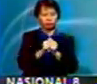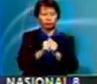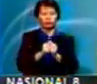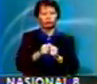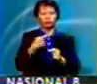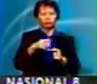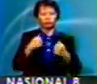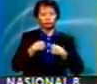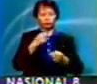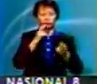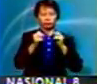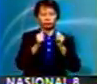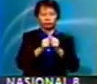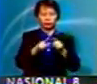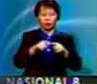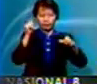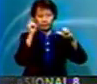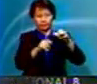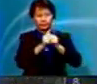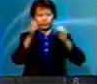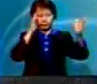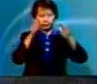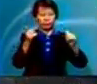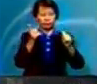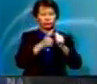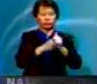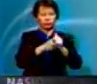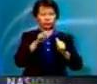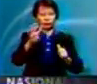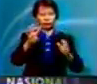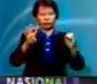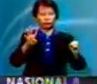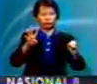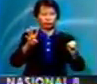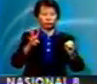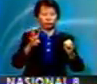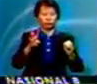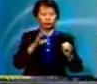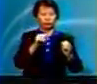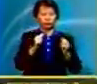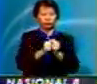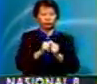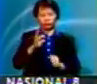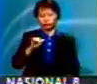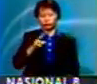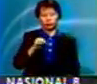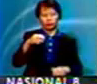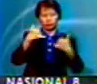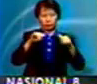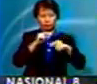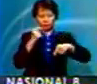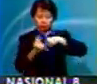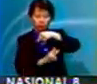sekali lagi mencatat nama selaku penjaring untuk Malaysia mendahului 4-0. Minit 29, Muhammad Farid yang masuk sebagai pemain